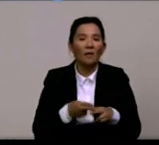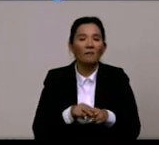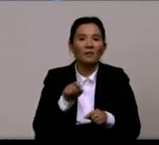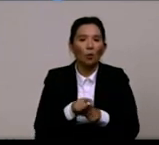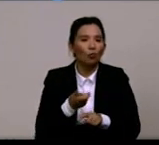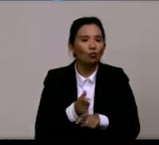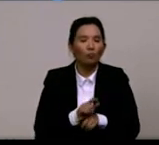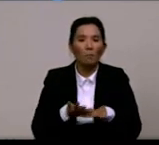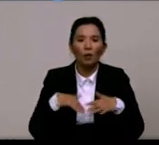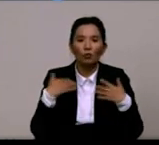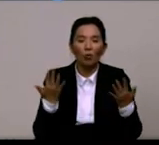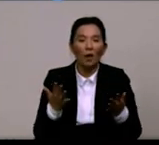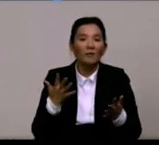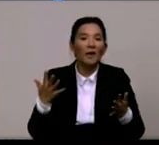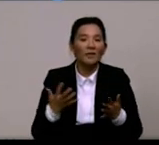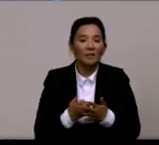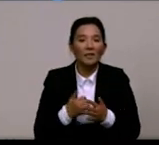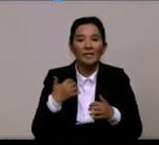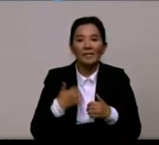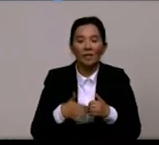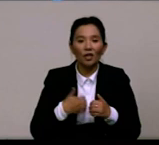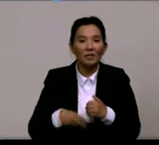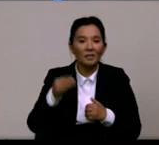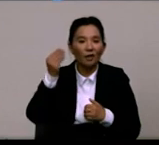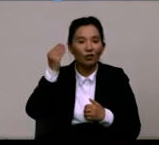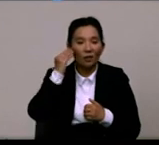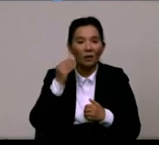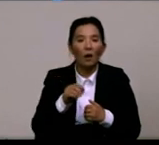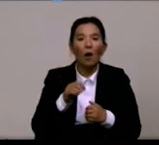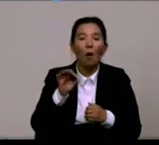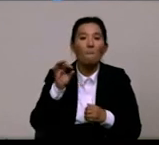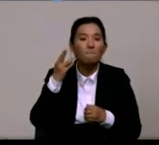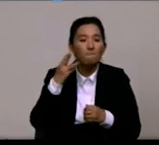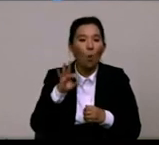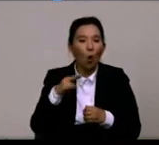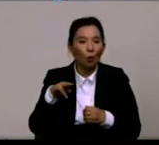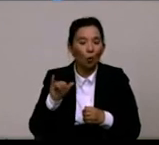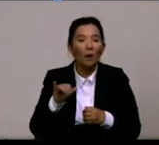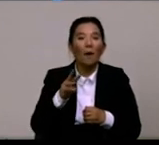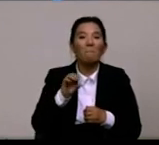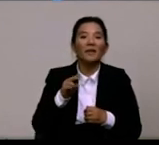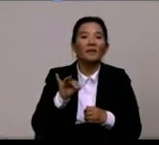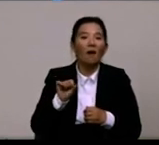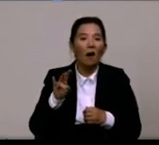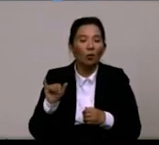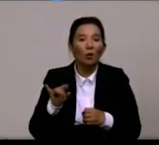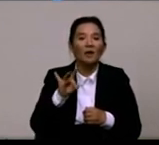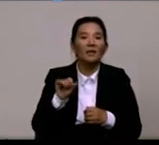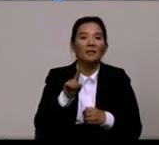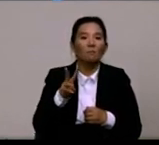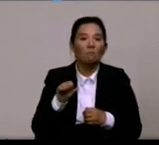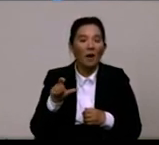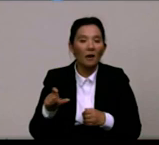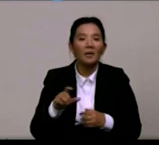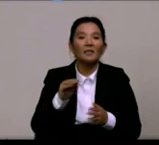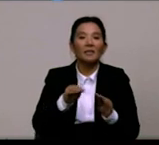очень большой. Найдите среднее значение, моду, медиану, размах,